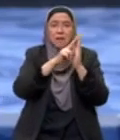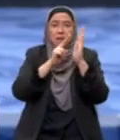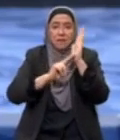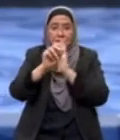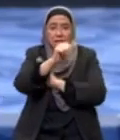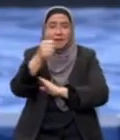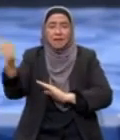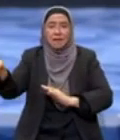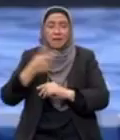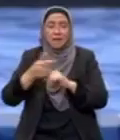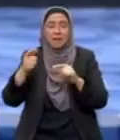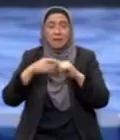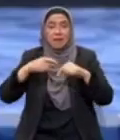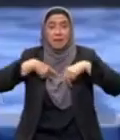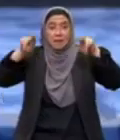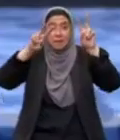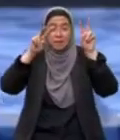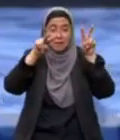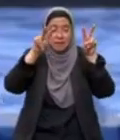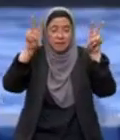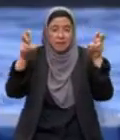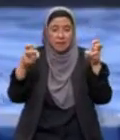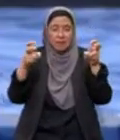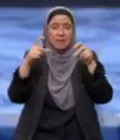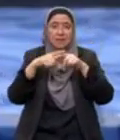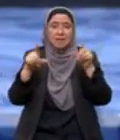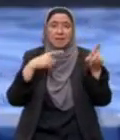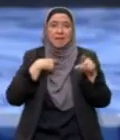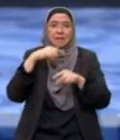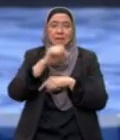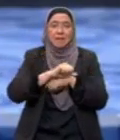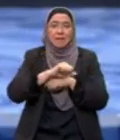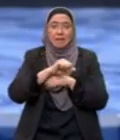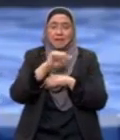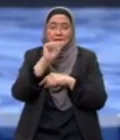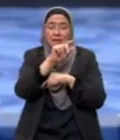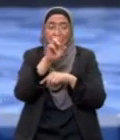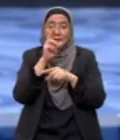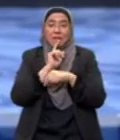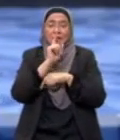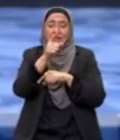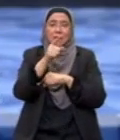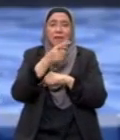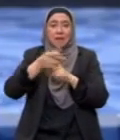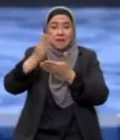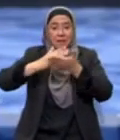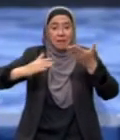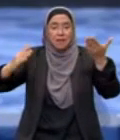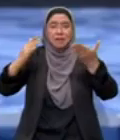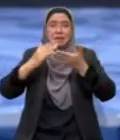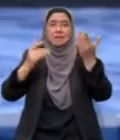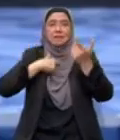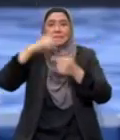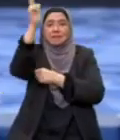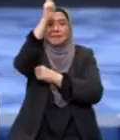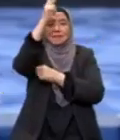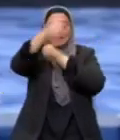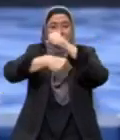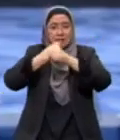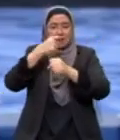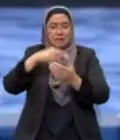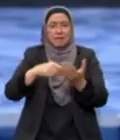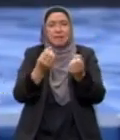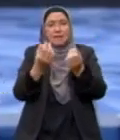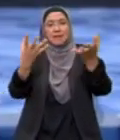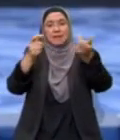ADR dengan izin alternate dispute resolution bagi pihak kerajaan pada tahun ini telah beberapa pindaan